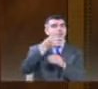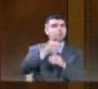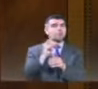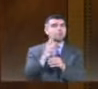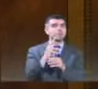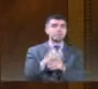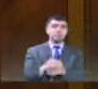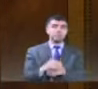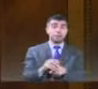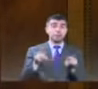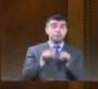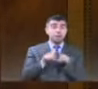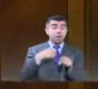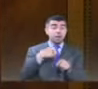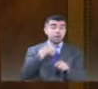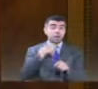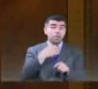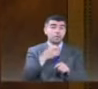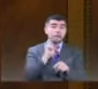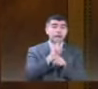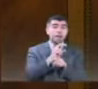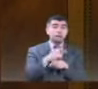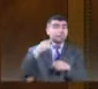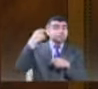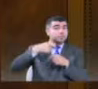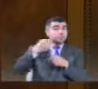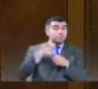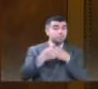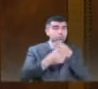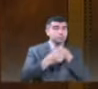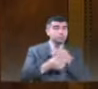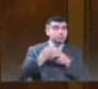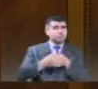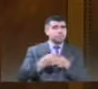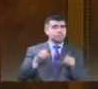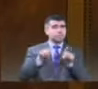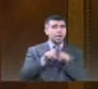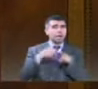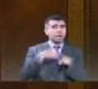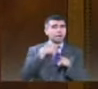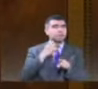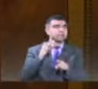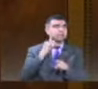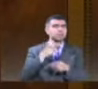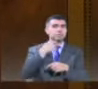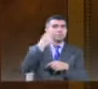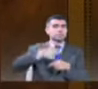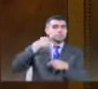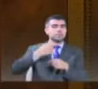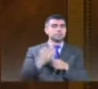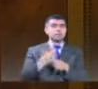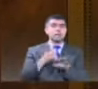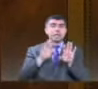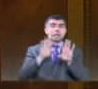دوله قادره على ان نرد القروض فهذا شيء جيد جدا، والا سوف يجاملوننا لماذا؟ اما التقارير